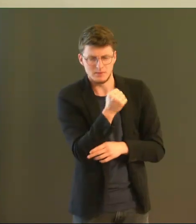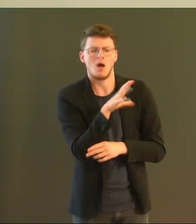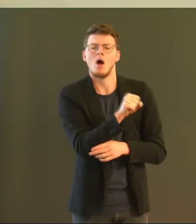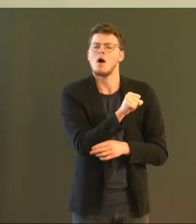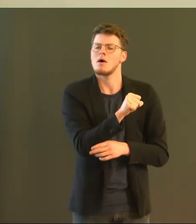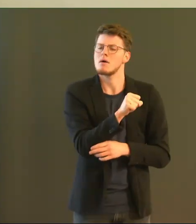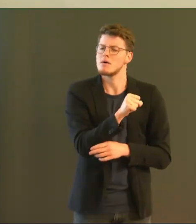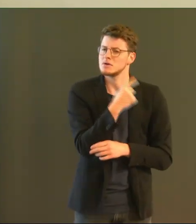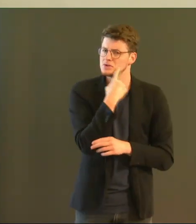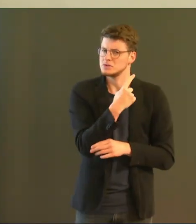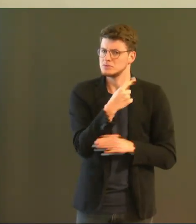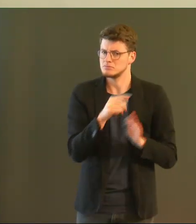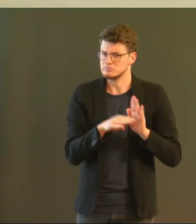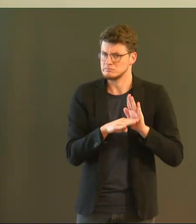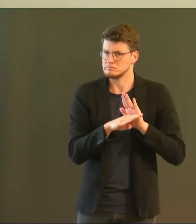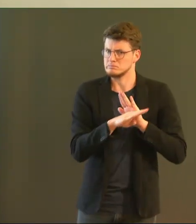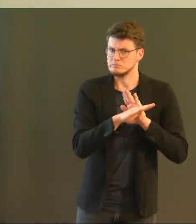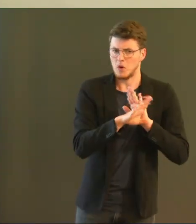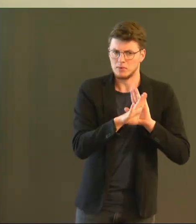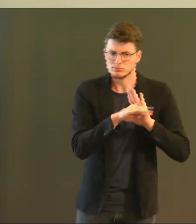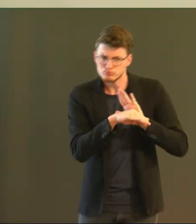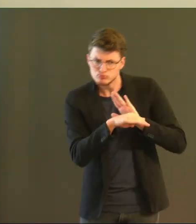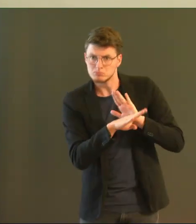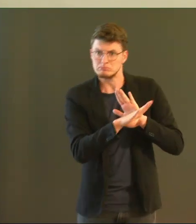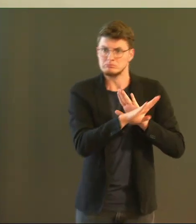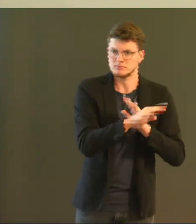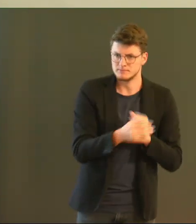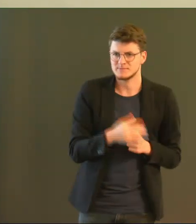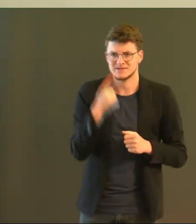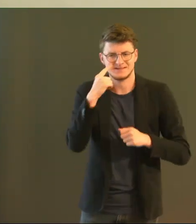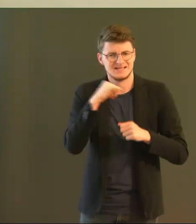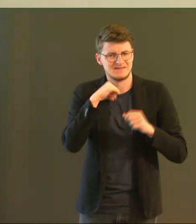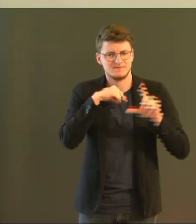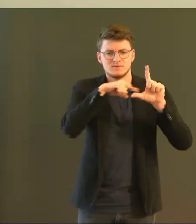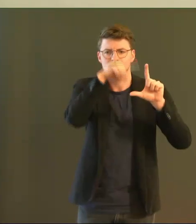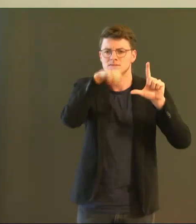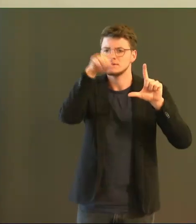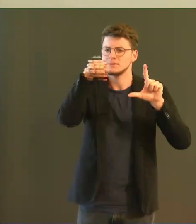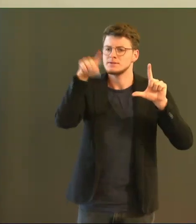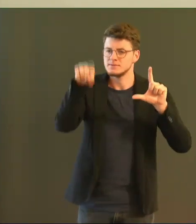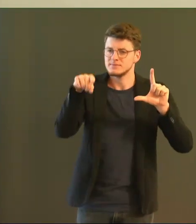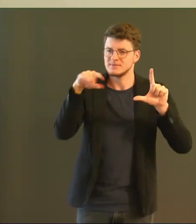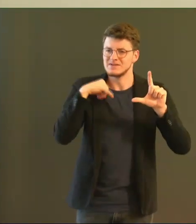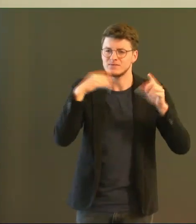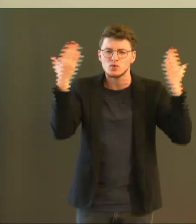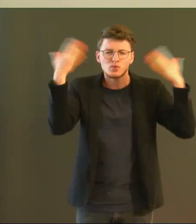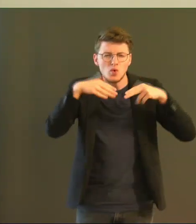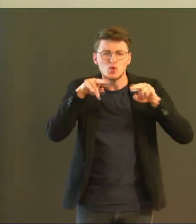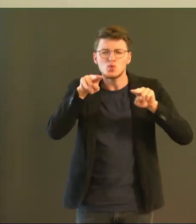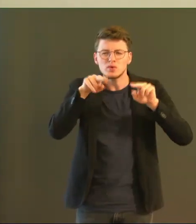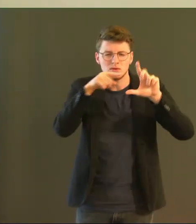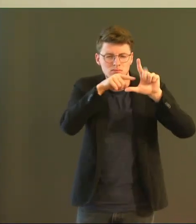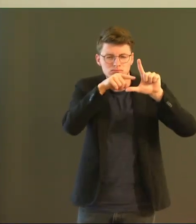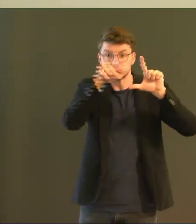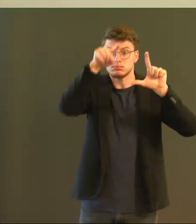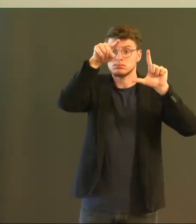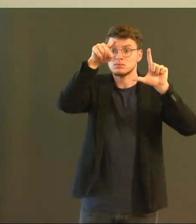de figure qui veut il projectiles qu'une titre du chrono lundi en asie tudor dit